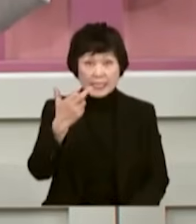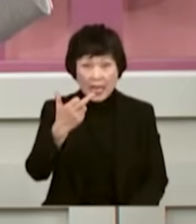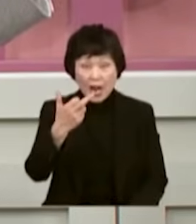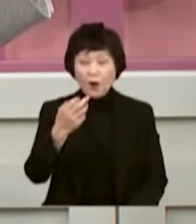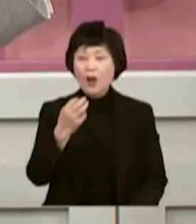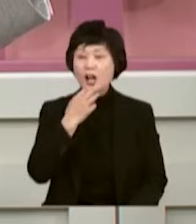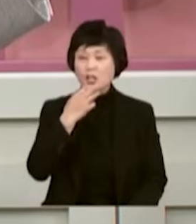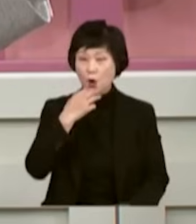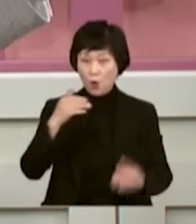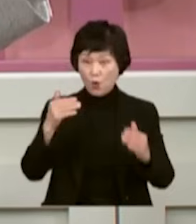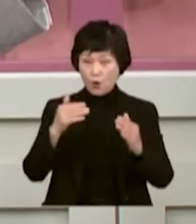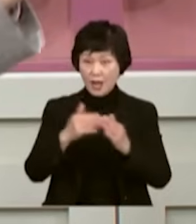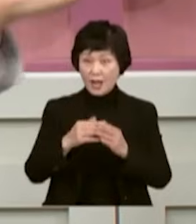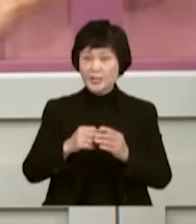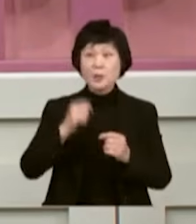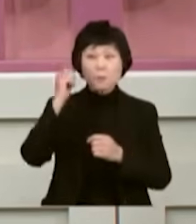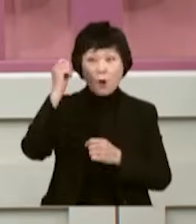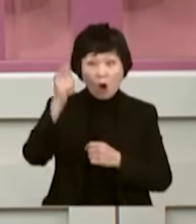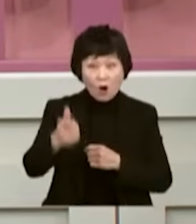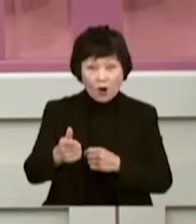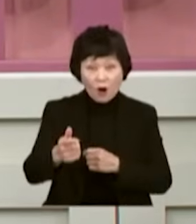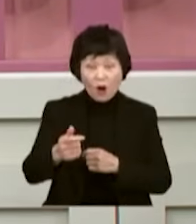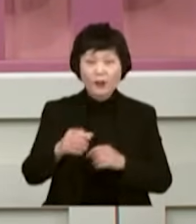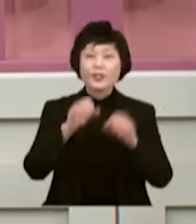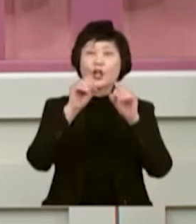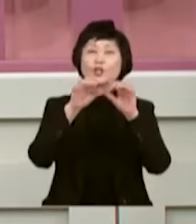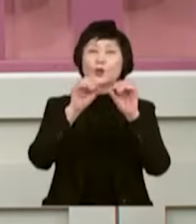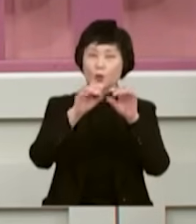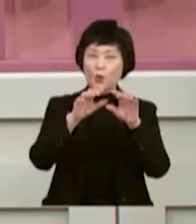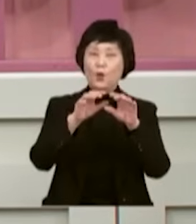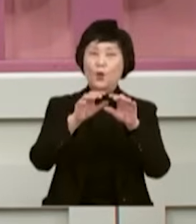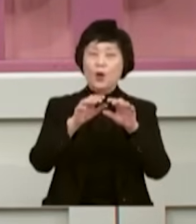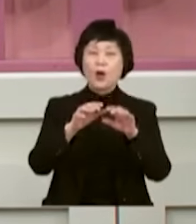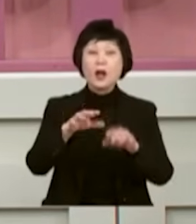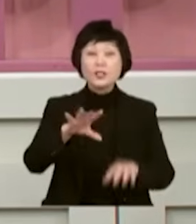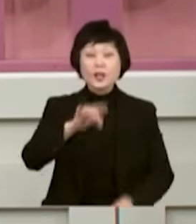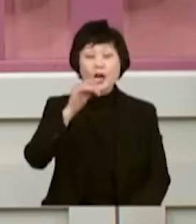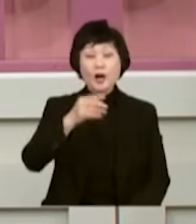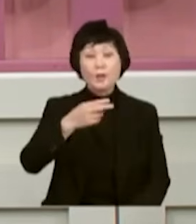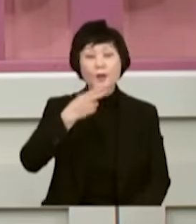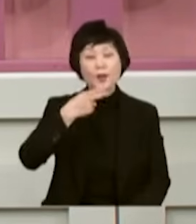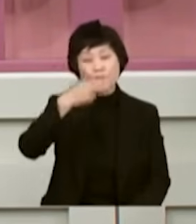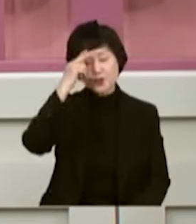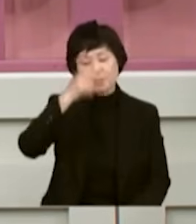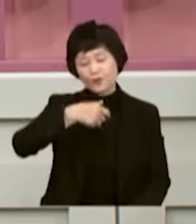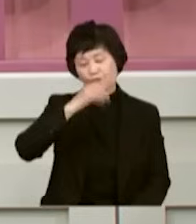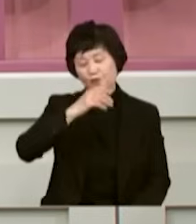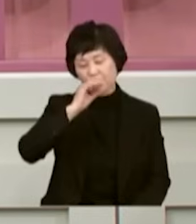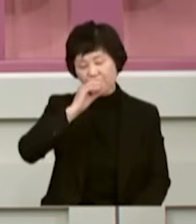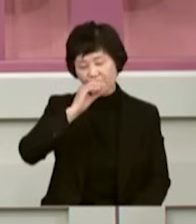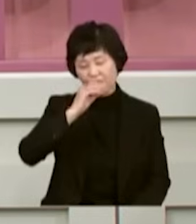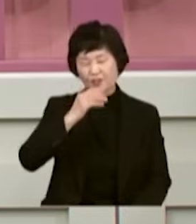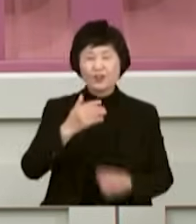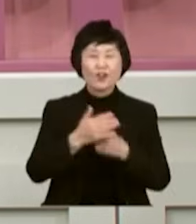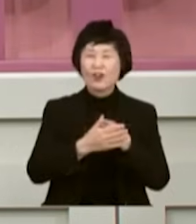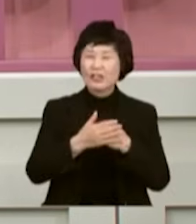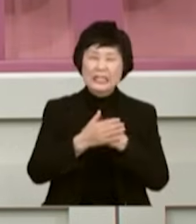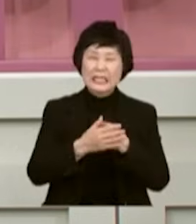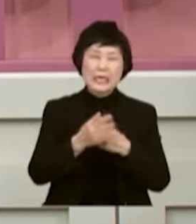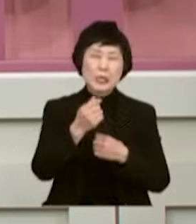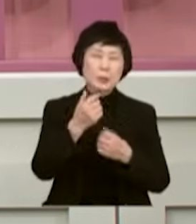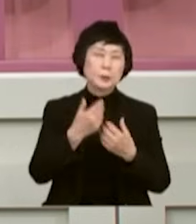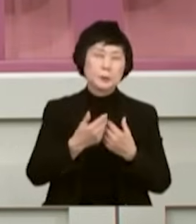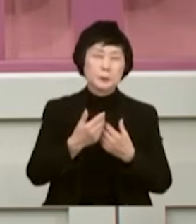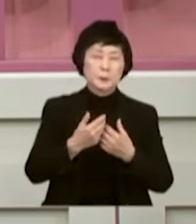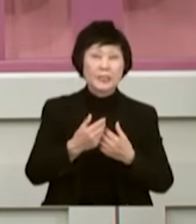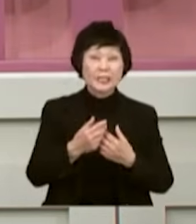서울하고 멀잖아요. 근데 전도했거든요. 근데 처음에는 술 먹고 다니고 좀 은혜가 안 됐거든요. 이게 신앙이